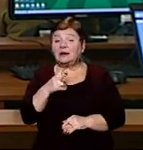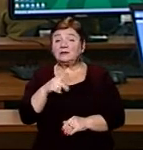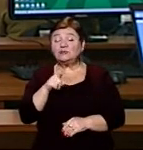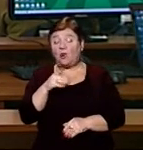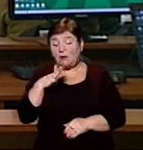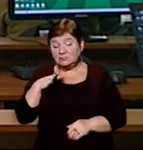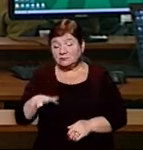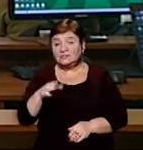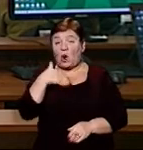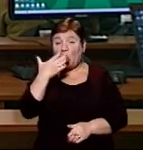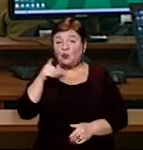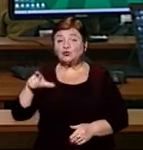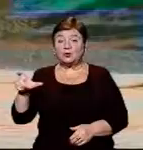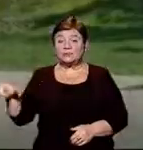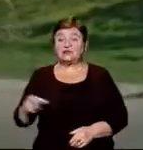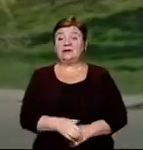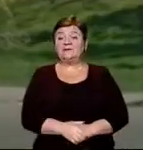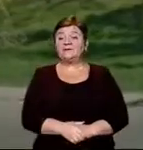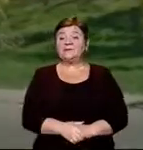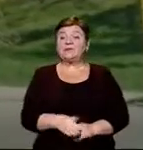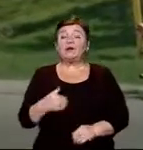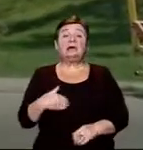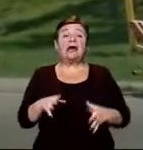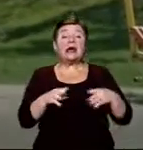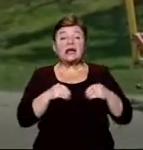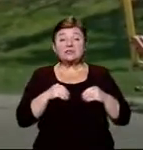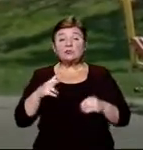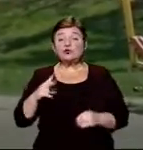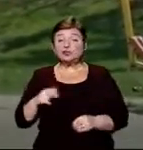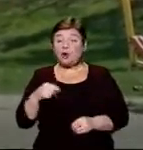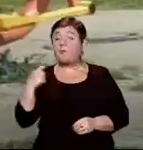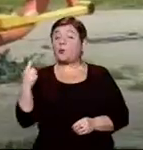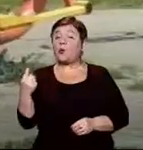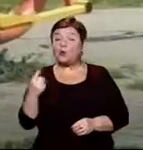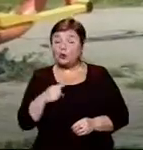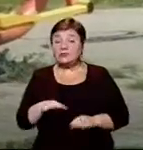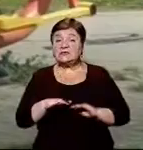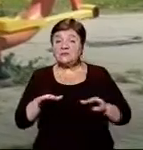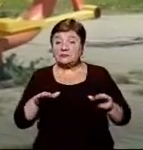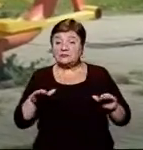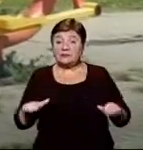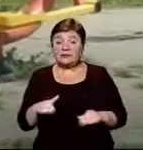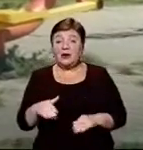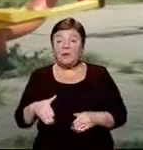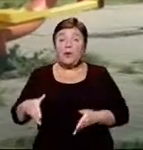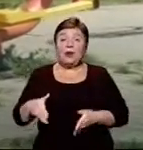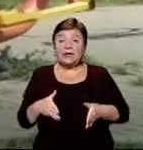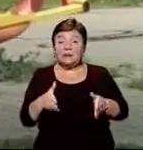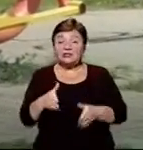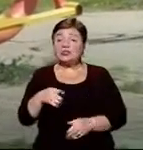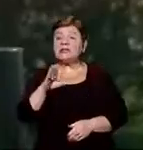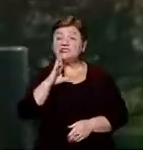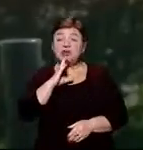цього ужгородці. Олена разом з дочкою прогулювалася на дитячому майданчику біля студентської набережної.